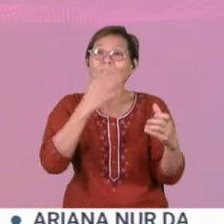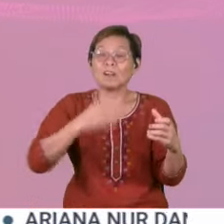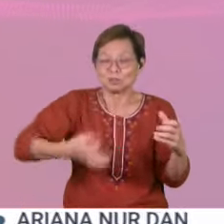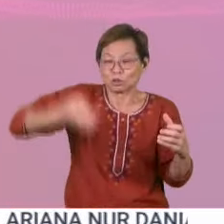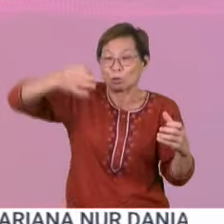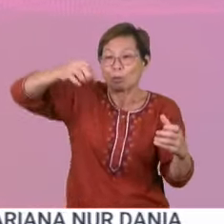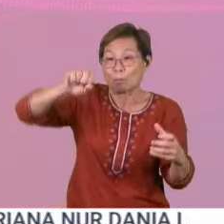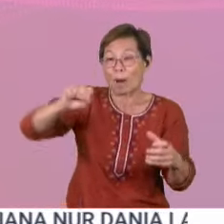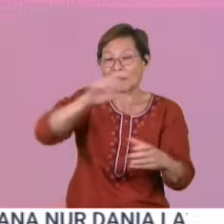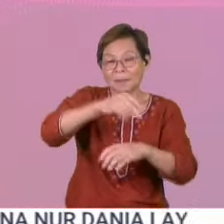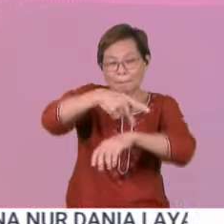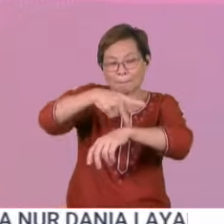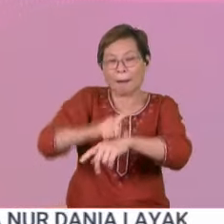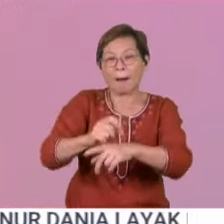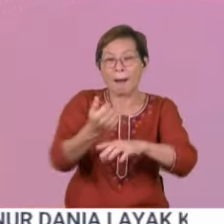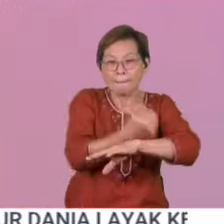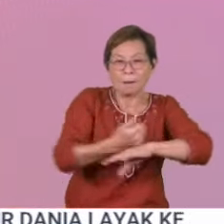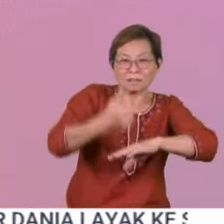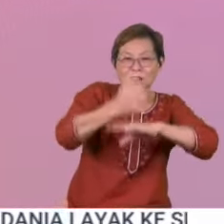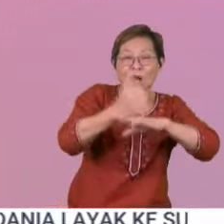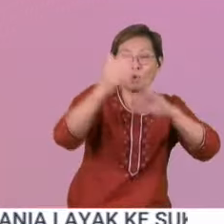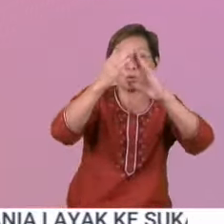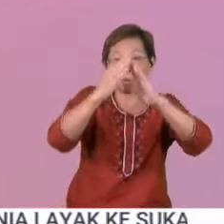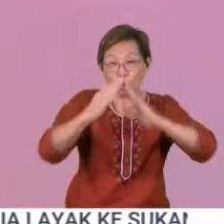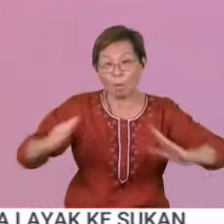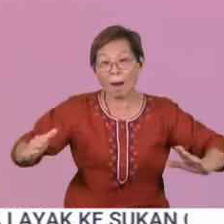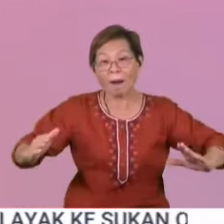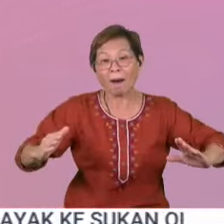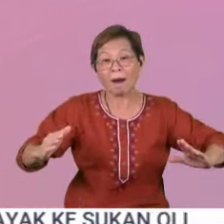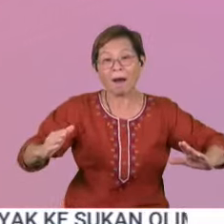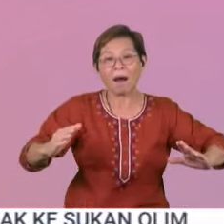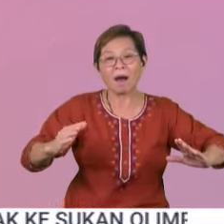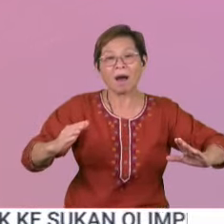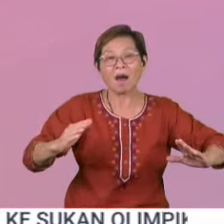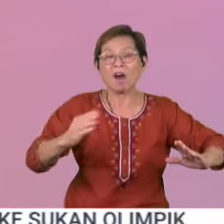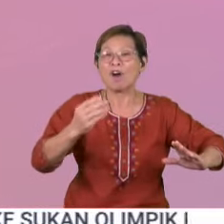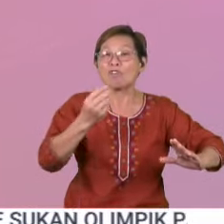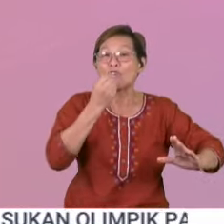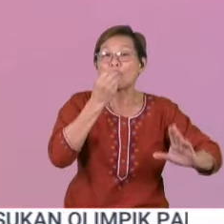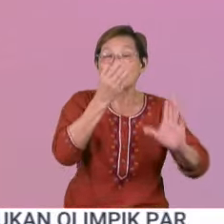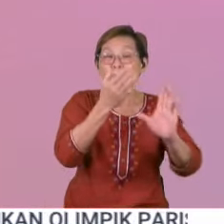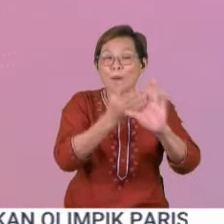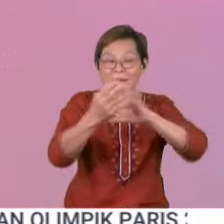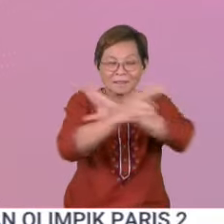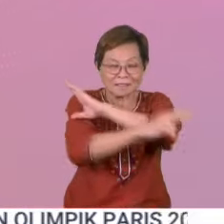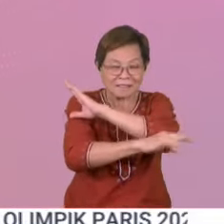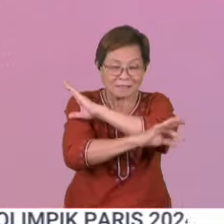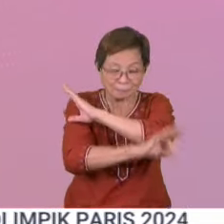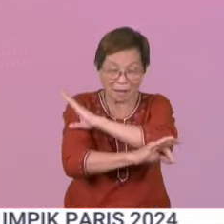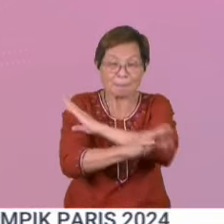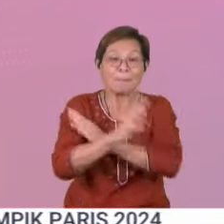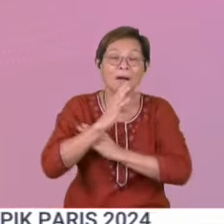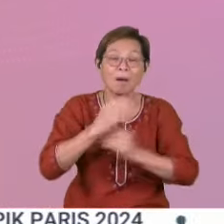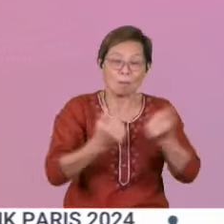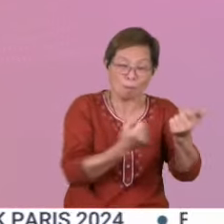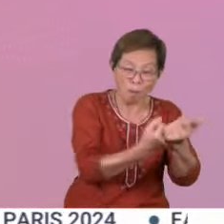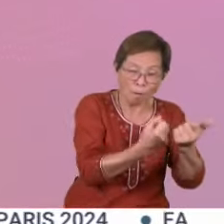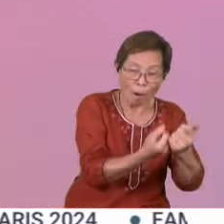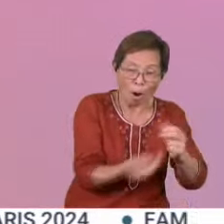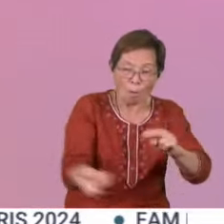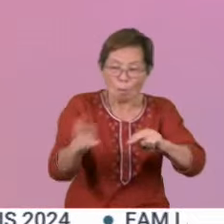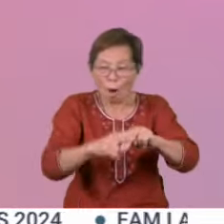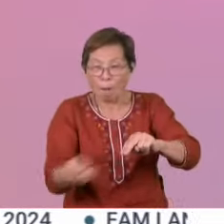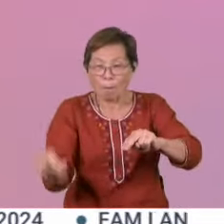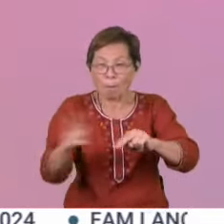Dickson. Pengasas pertubuhan Rumah Lang atau lebih dikenali sebagai Food Bank Negeri Sembilan, Irene Hisham berkata sumbangan bagi